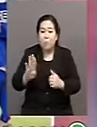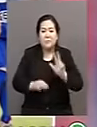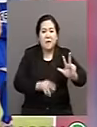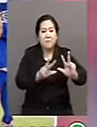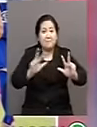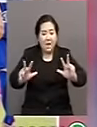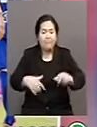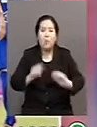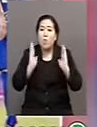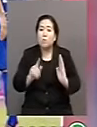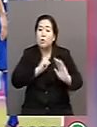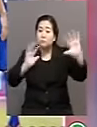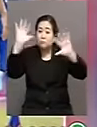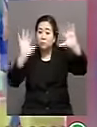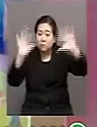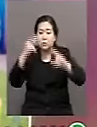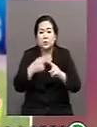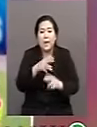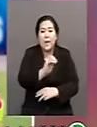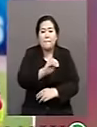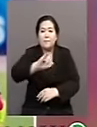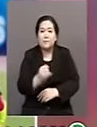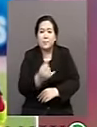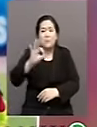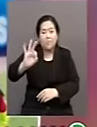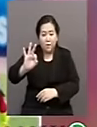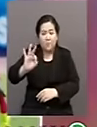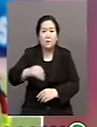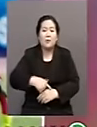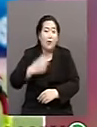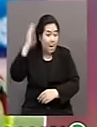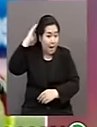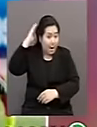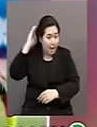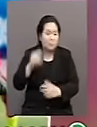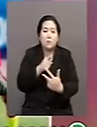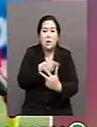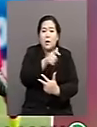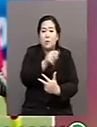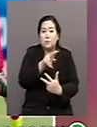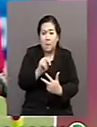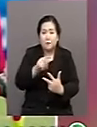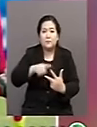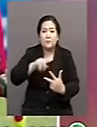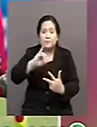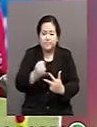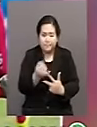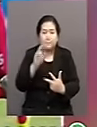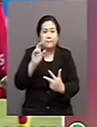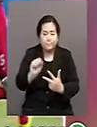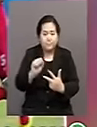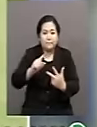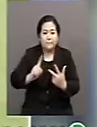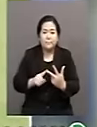ประตูจะใช้เอจิฟอนอับดูรานี่นะครับกองหลังจากขวาไปซ้ายมีอนุศักดิ์จันทรากาศสมพงษ์รัม